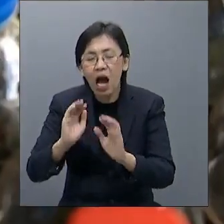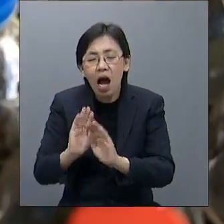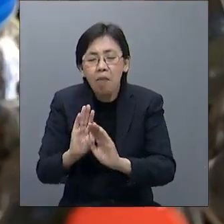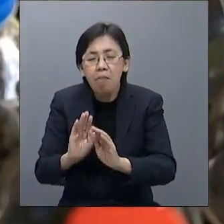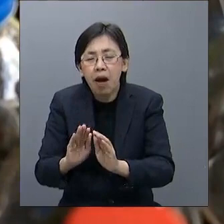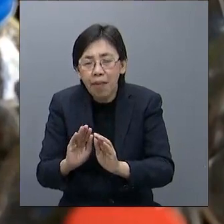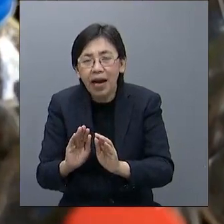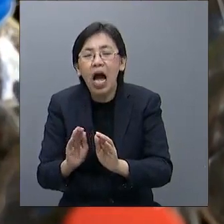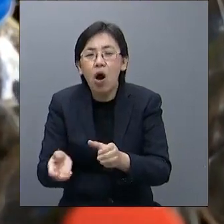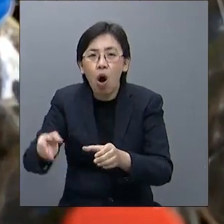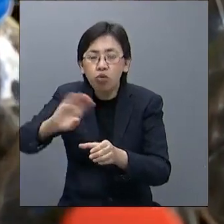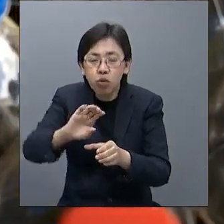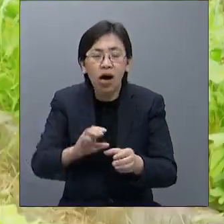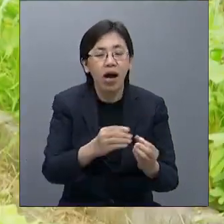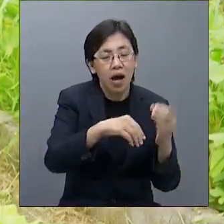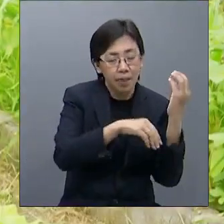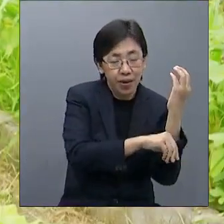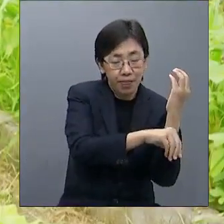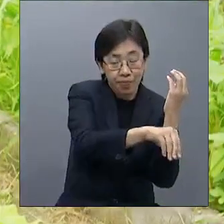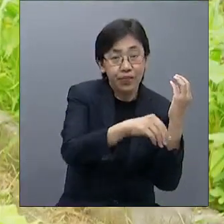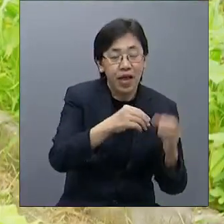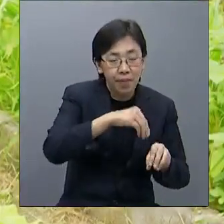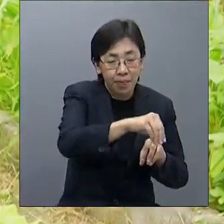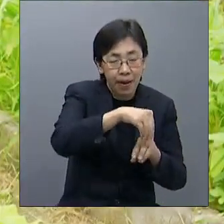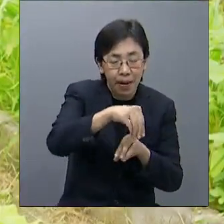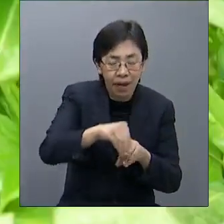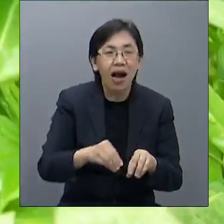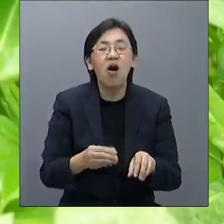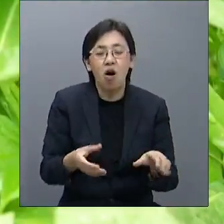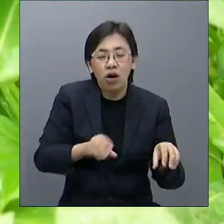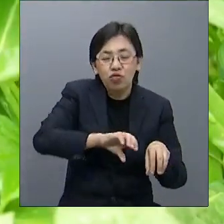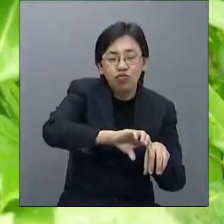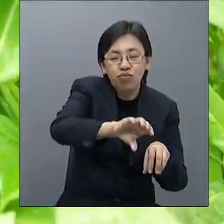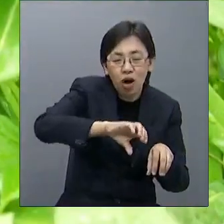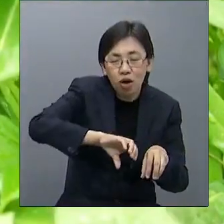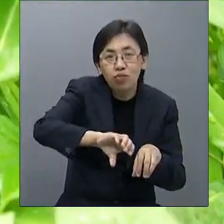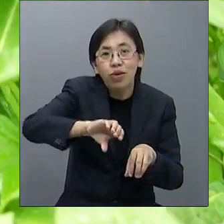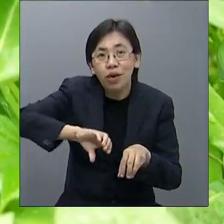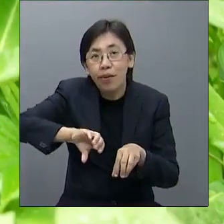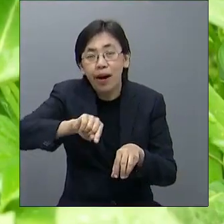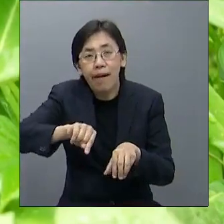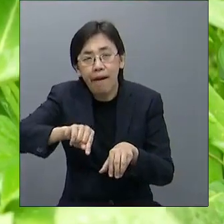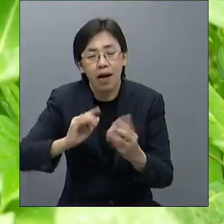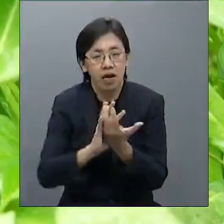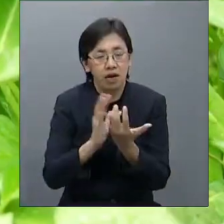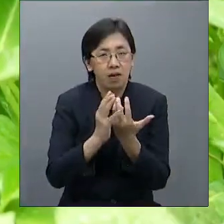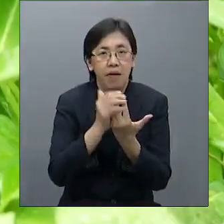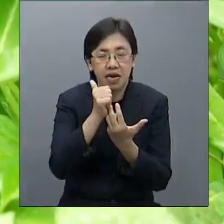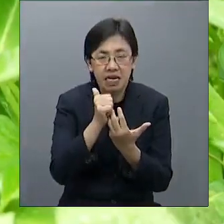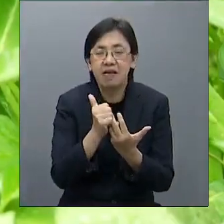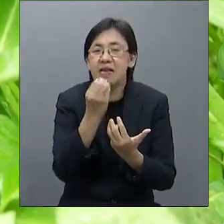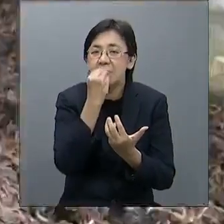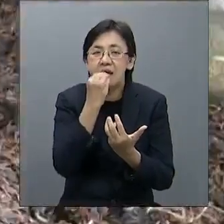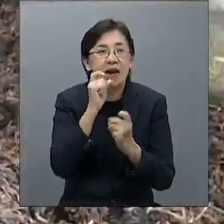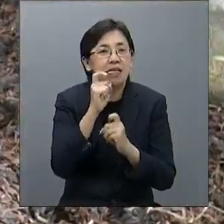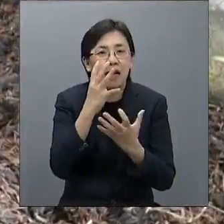ครับเอาน้ำหมักมาใส่เป็นปุ๋ยให้กับผักนะครับพืชผักต่างๆนะครับเราก็จะได้ผักที่มีคุณภาพปลอดสารพิษนะครับแ